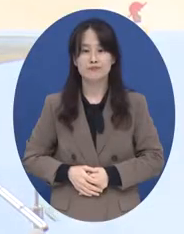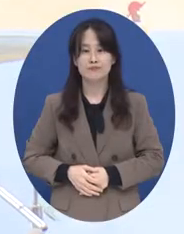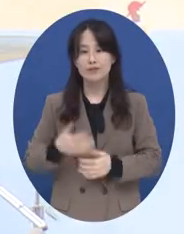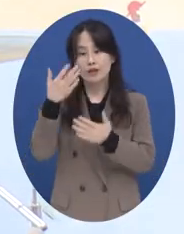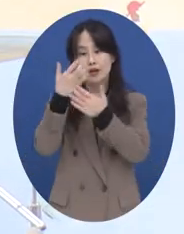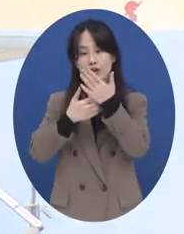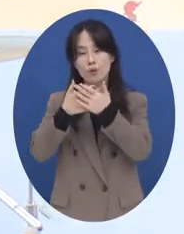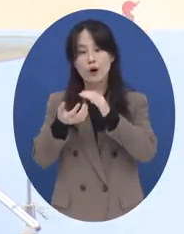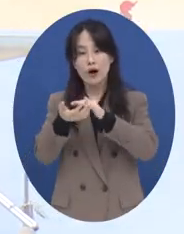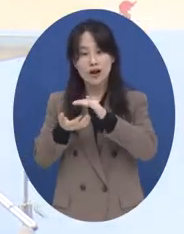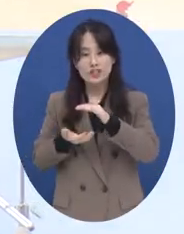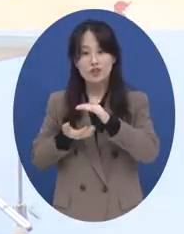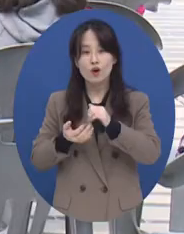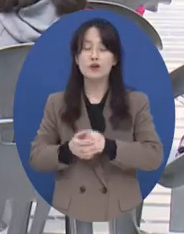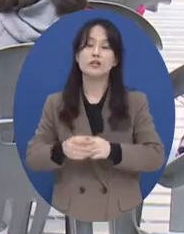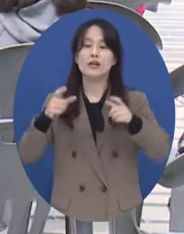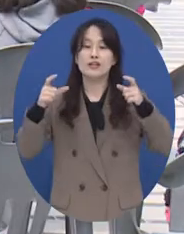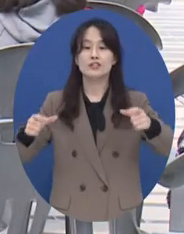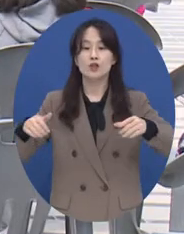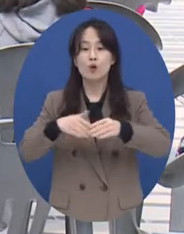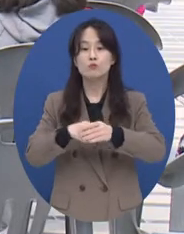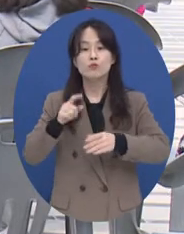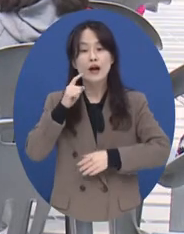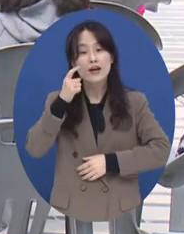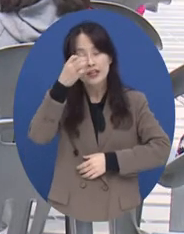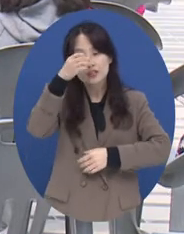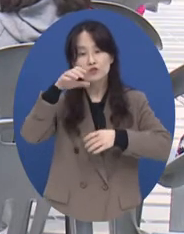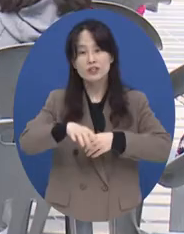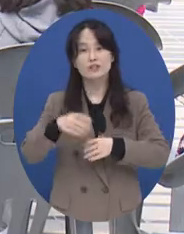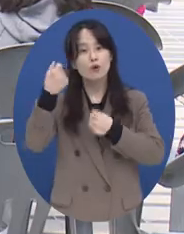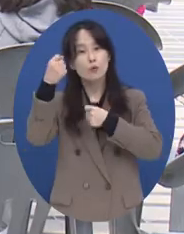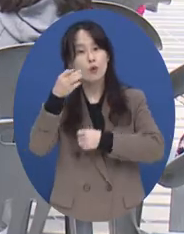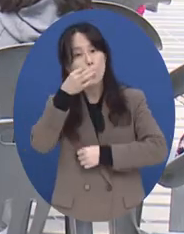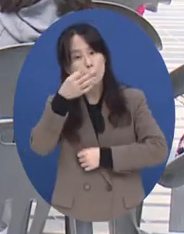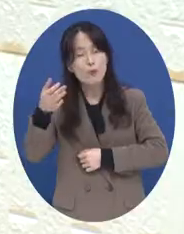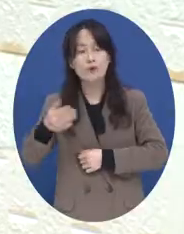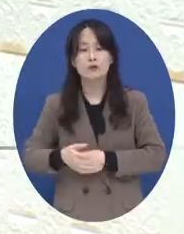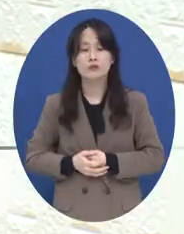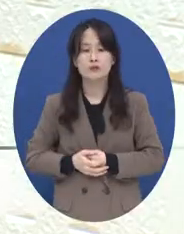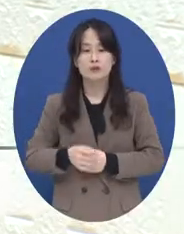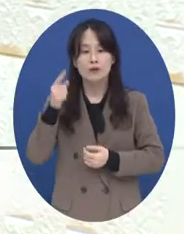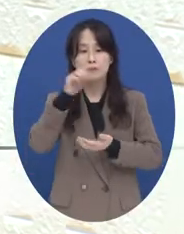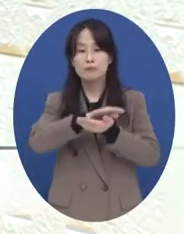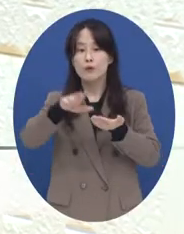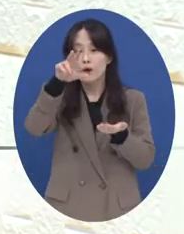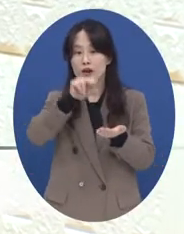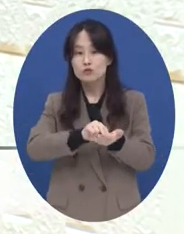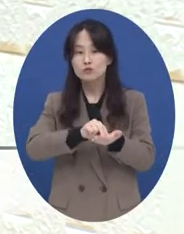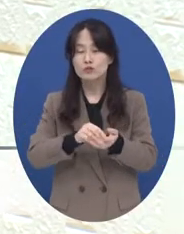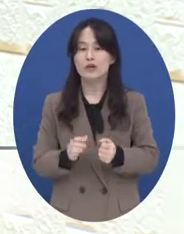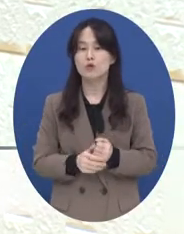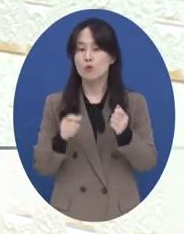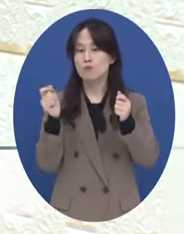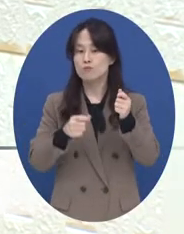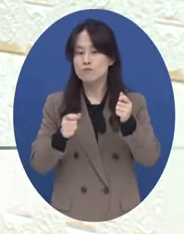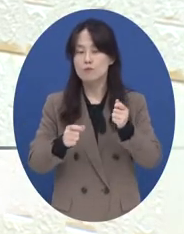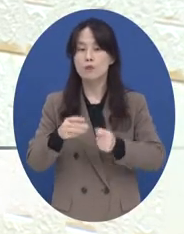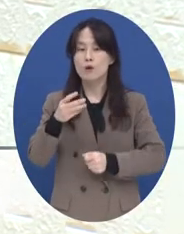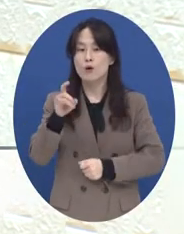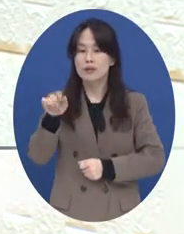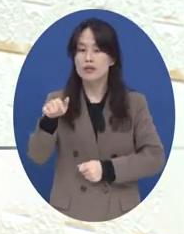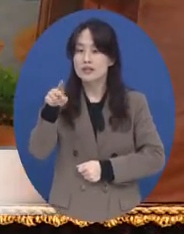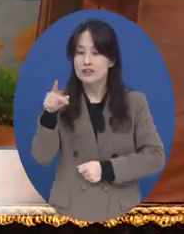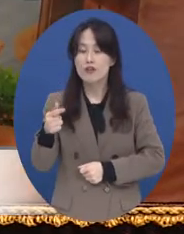또 영화 상영 전에는 지역 문화예술 단체들의 공연을 볼 수 있습니다 평화를 주제로 사물놀이와 택견